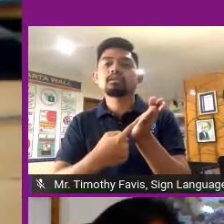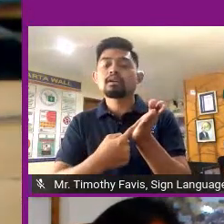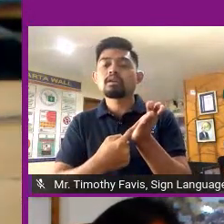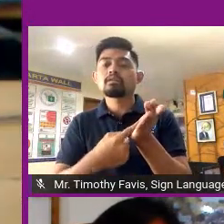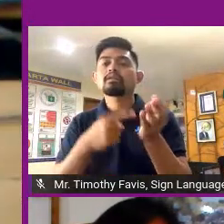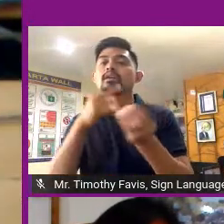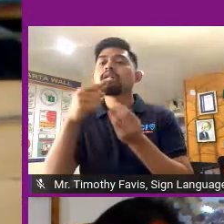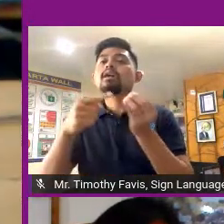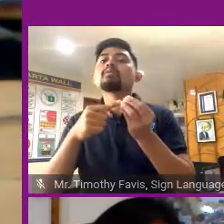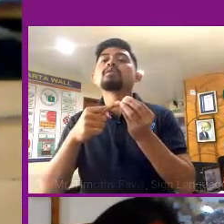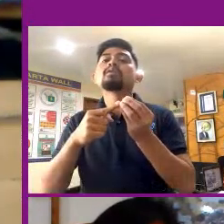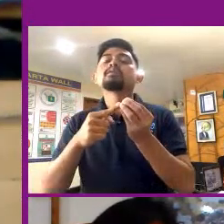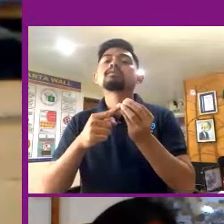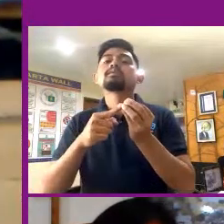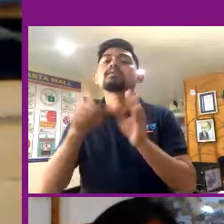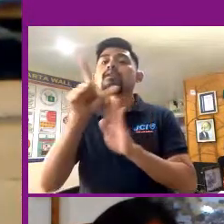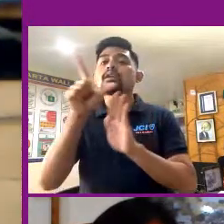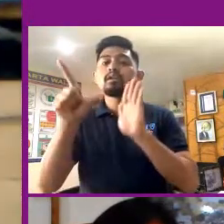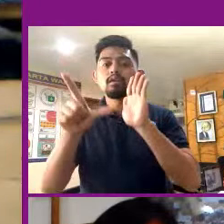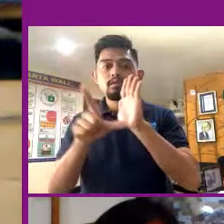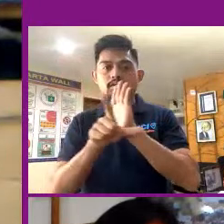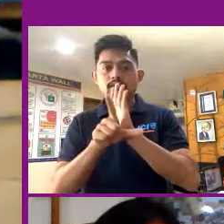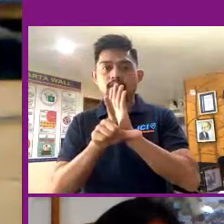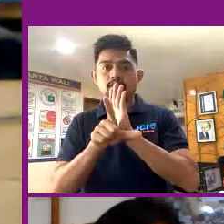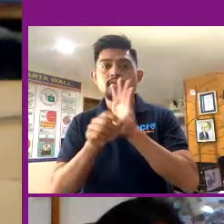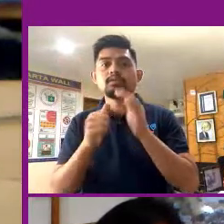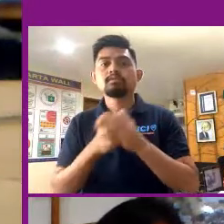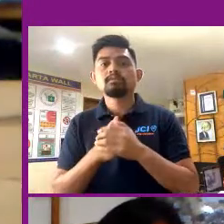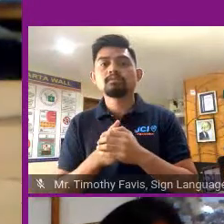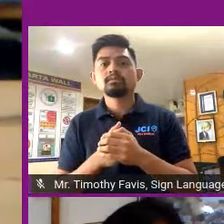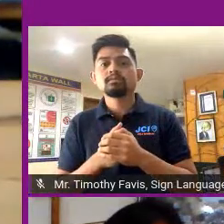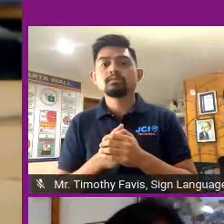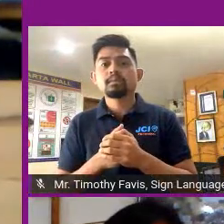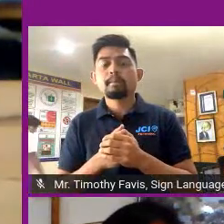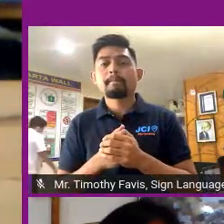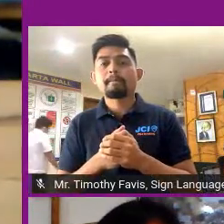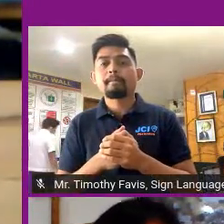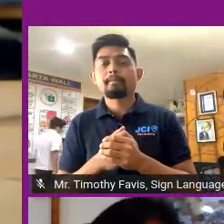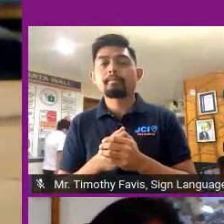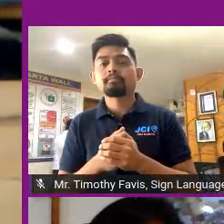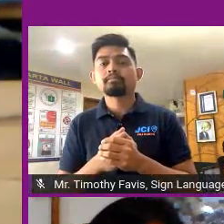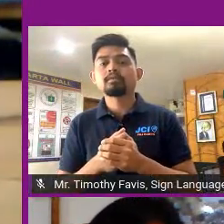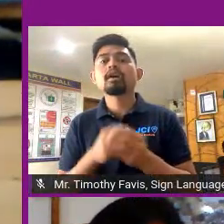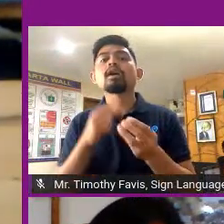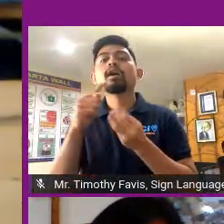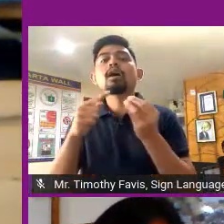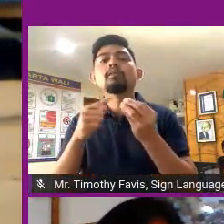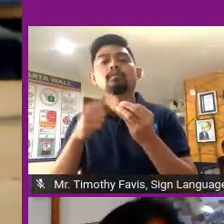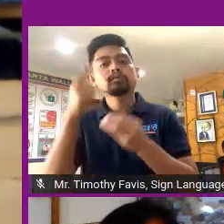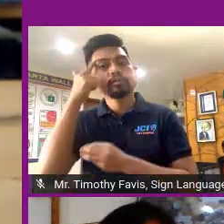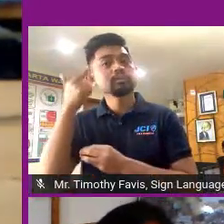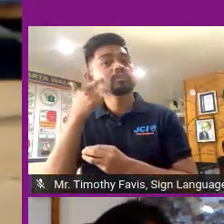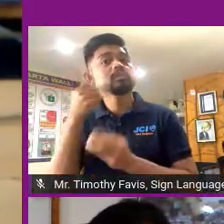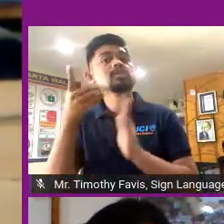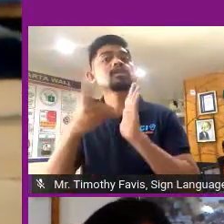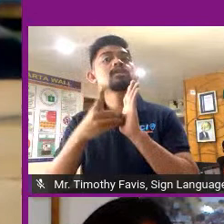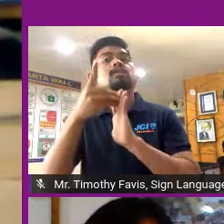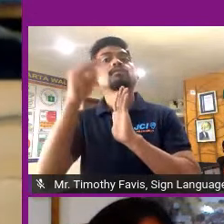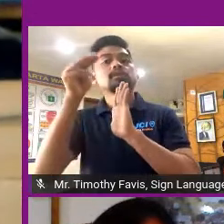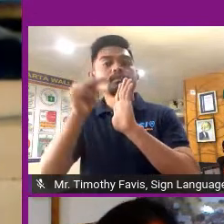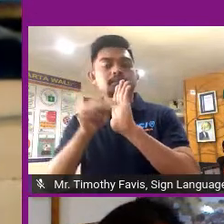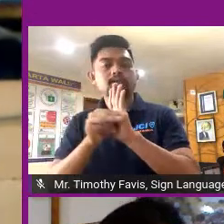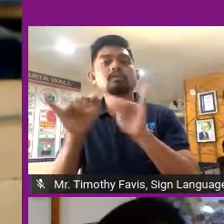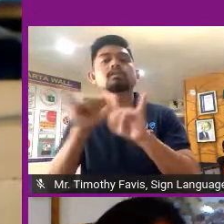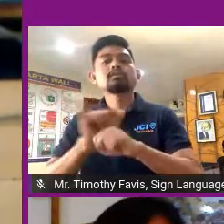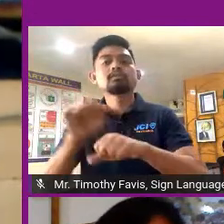yung mga legal mandates at yung mga policy imperatives about gender and development. Sa parehong